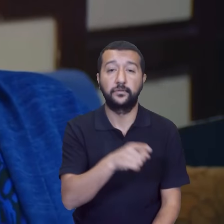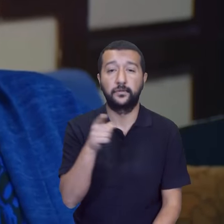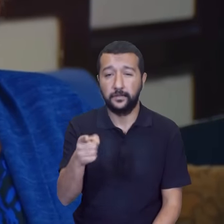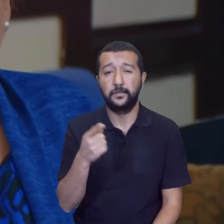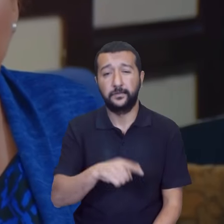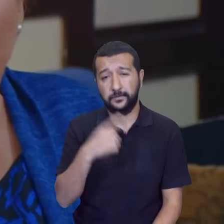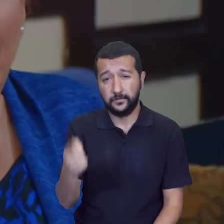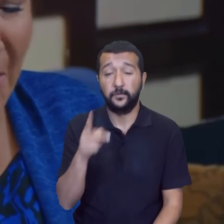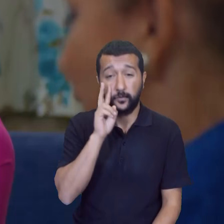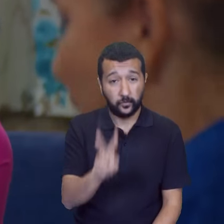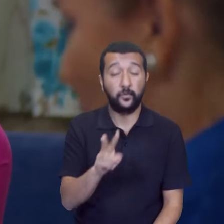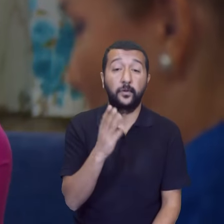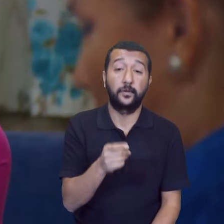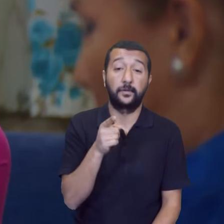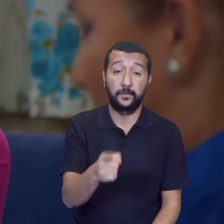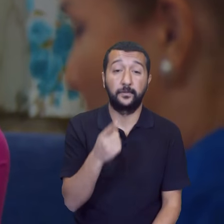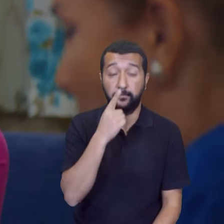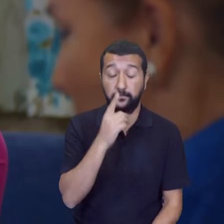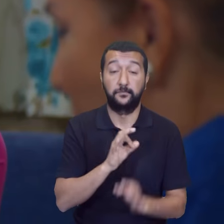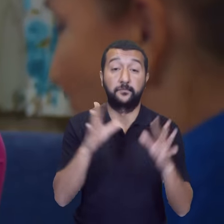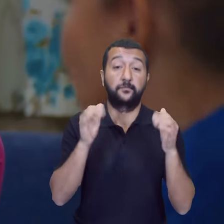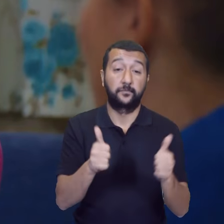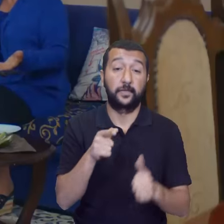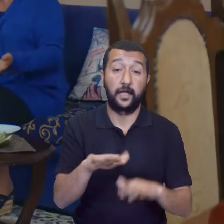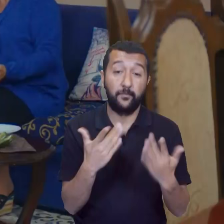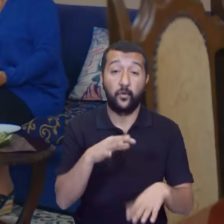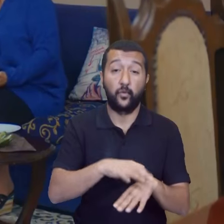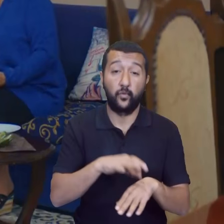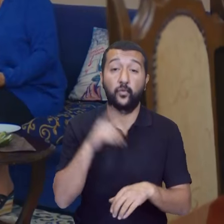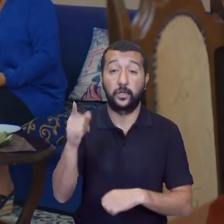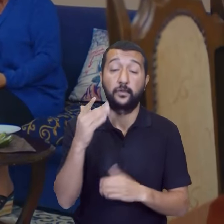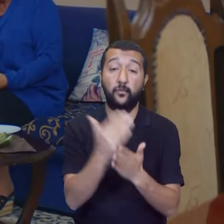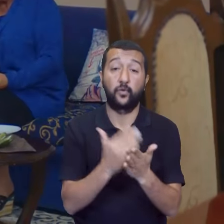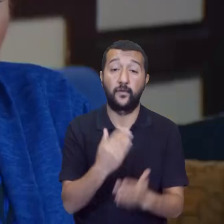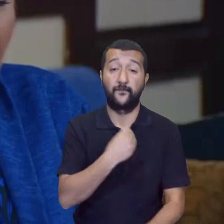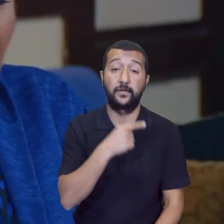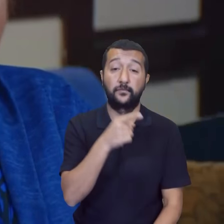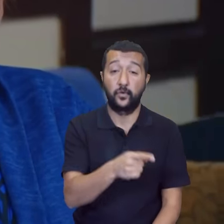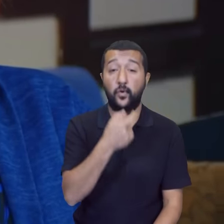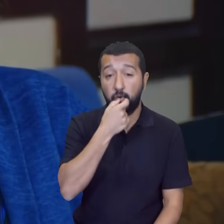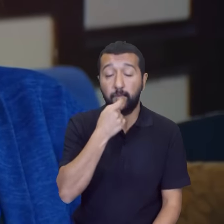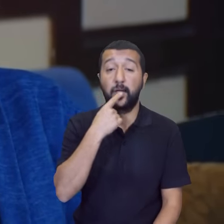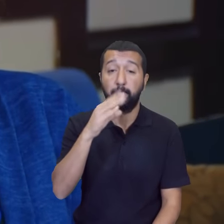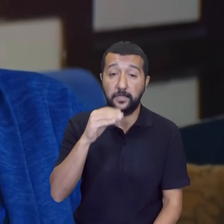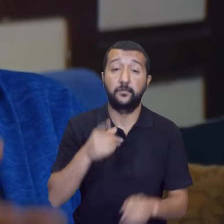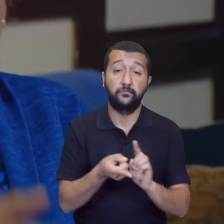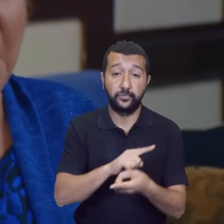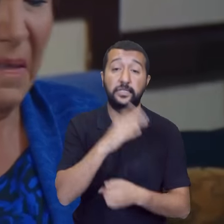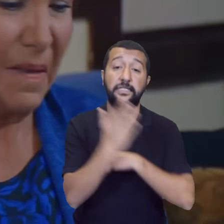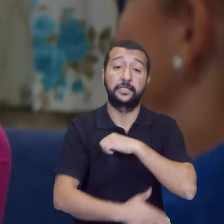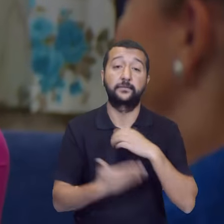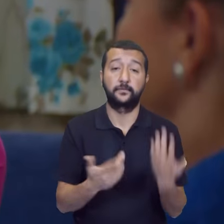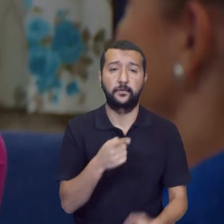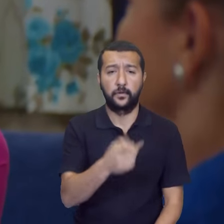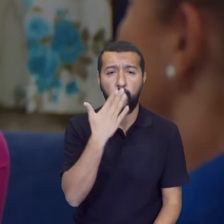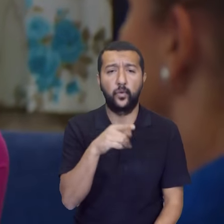Ya, deminden beri gözüm onlarda. Ay mis gibi de kokuyorlar ama doktor periz verdi. Böyle kurabiye, pasta, börek, çörek